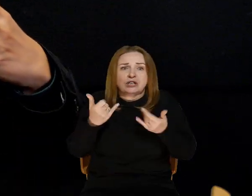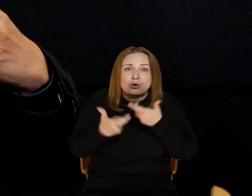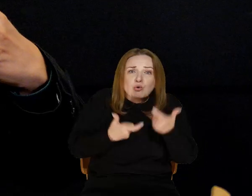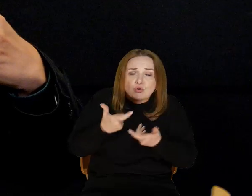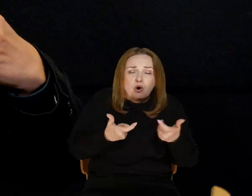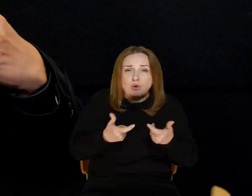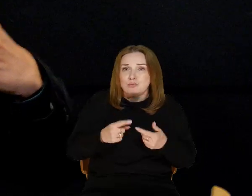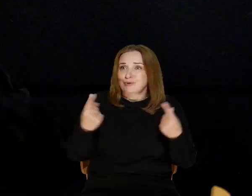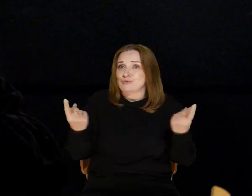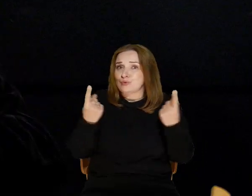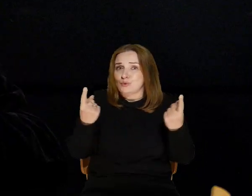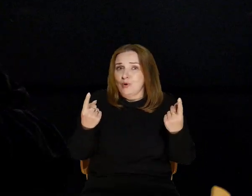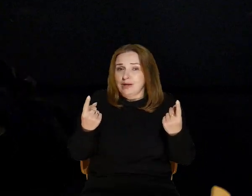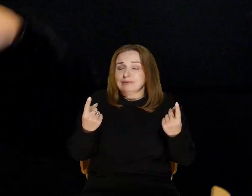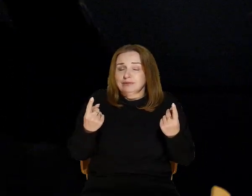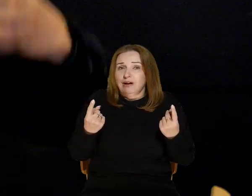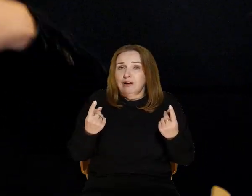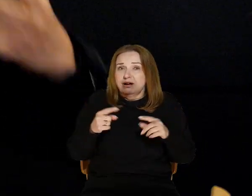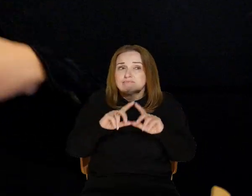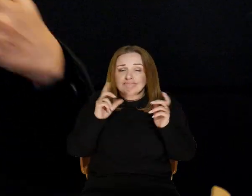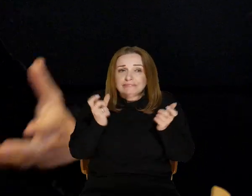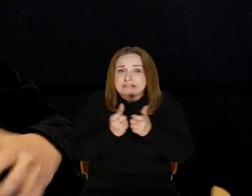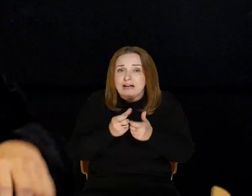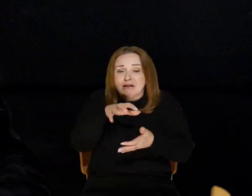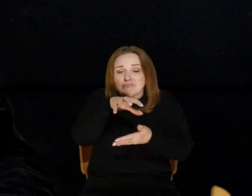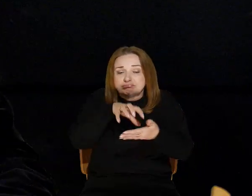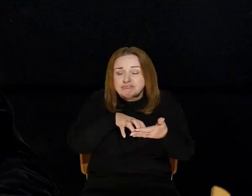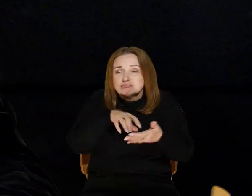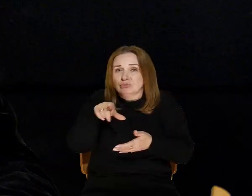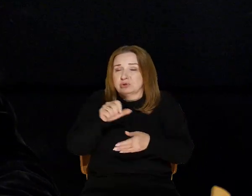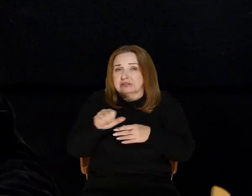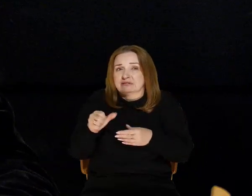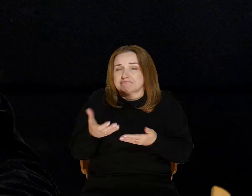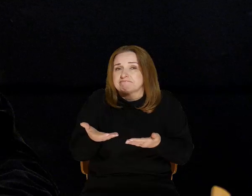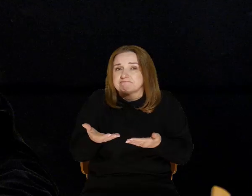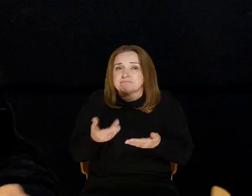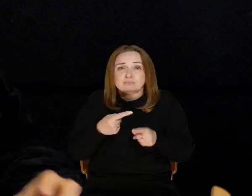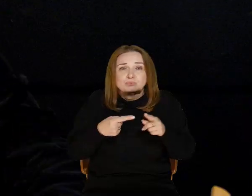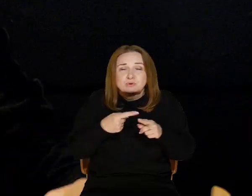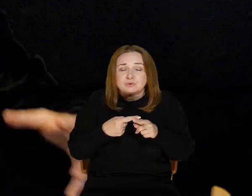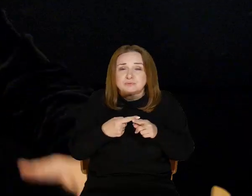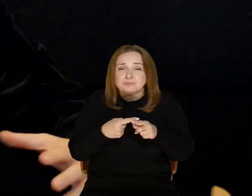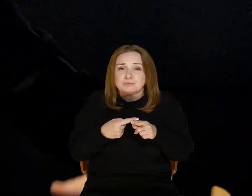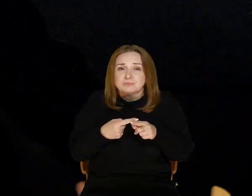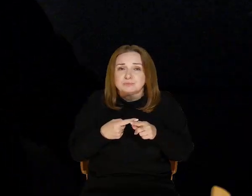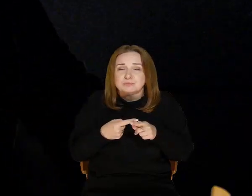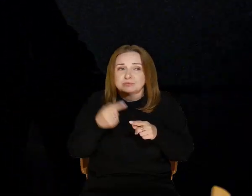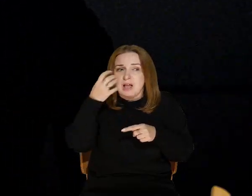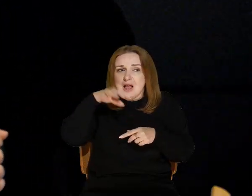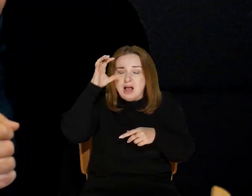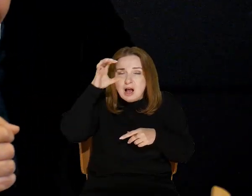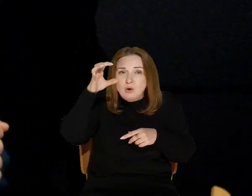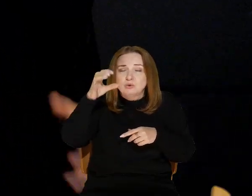sytuacja, znaczy ta cała literatura kliniczna, ona jest stosowana tutaj dla mnie przez autorkę do tego, żeby